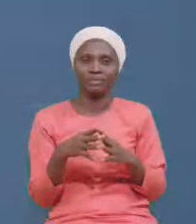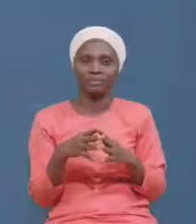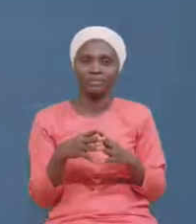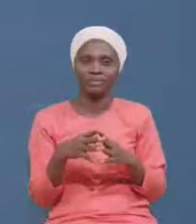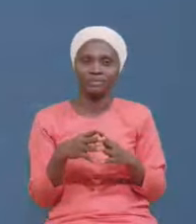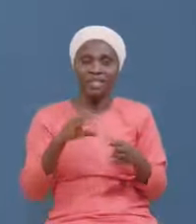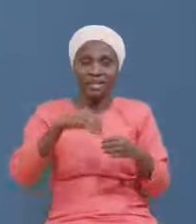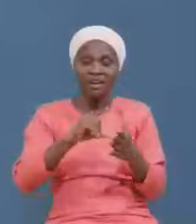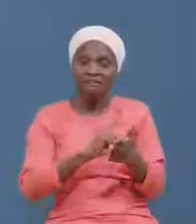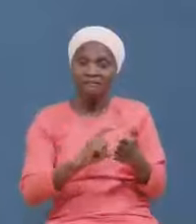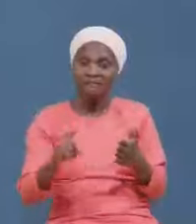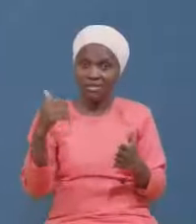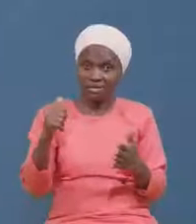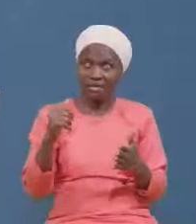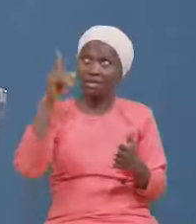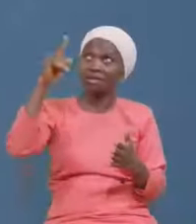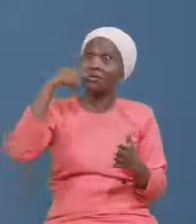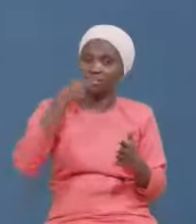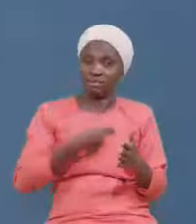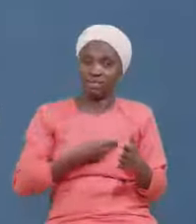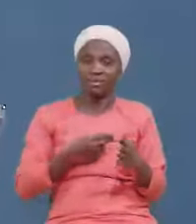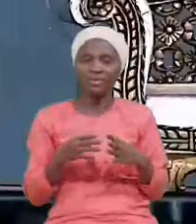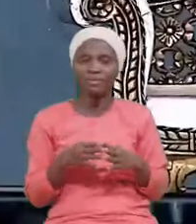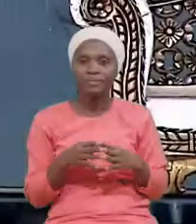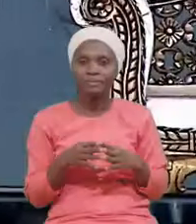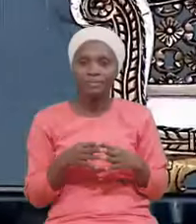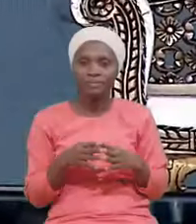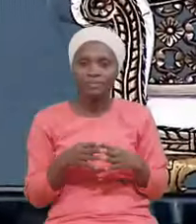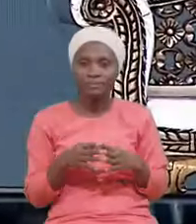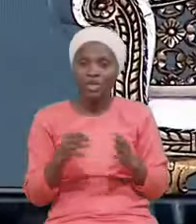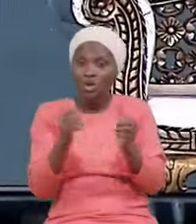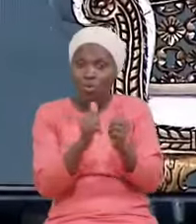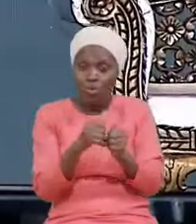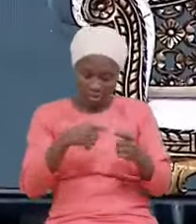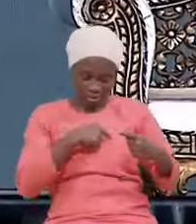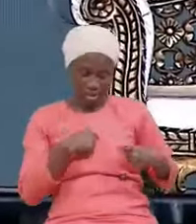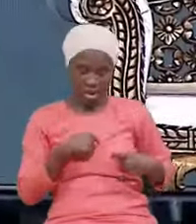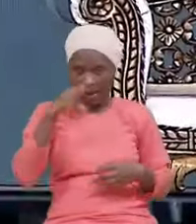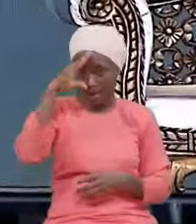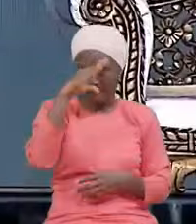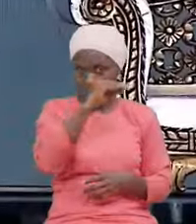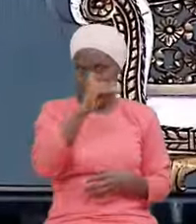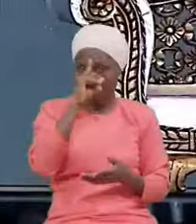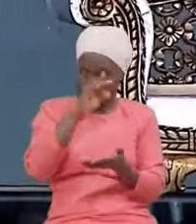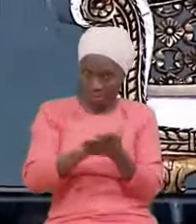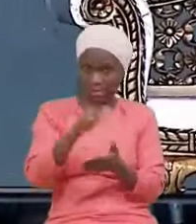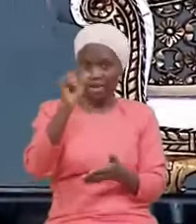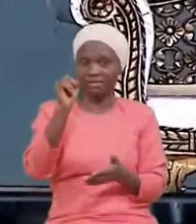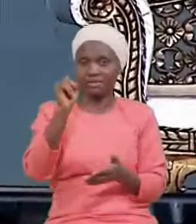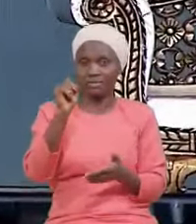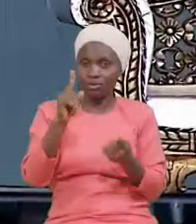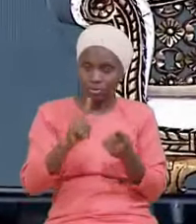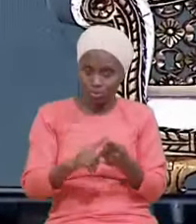verse 10 he tells us 10వ వచనంలో ఏమంటున్నారంటే for the heart man believeth